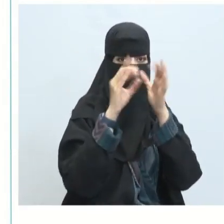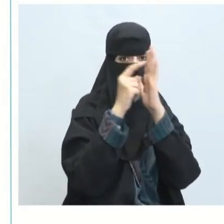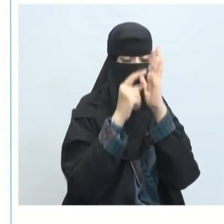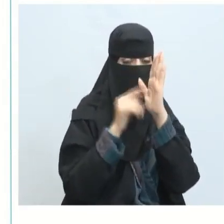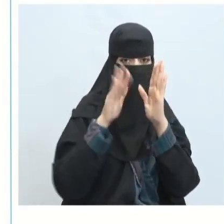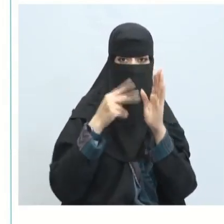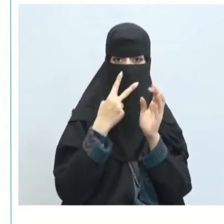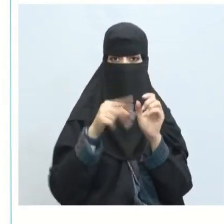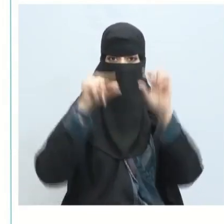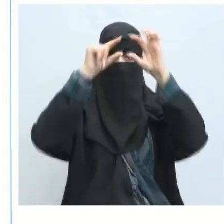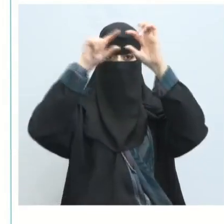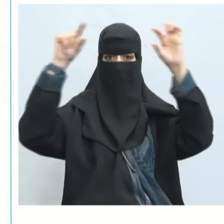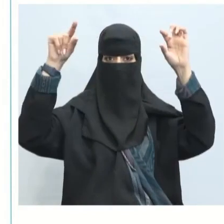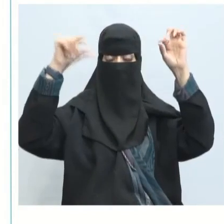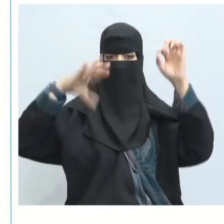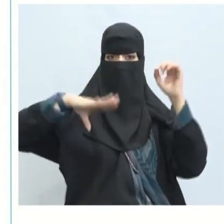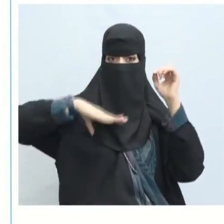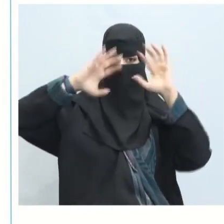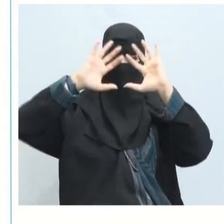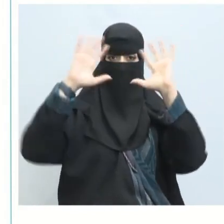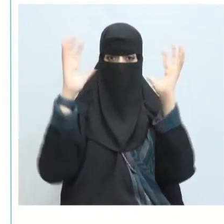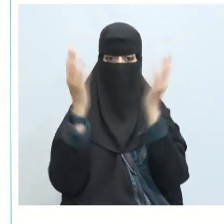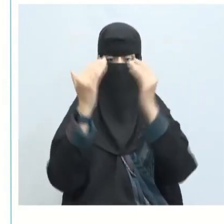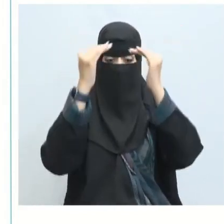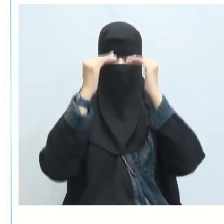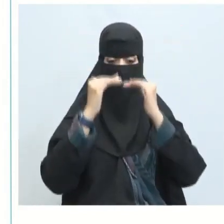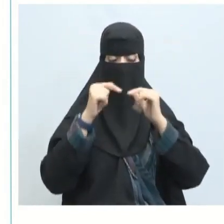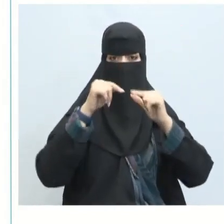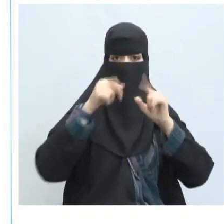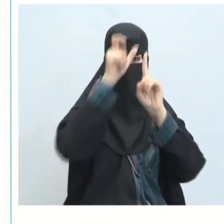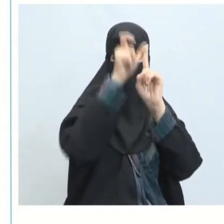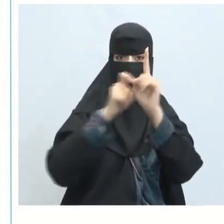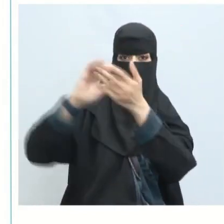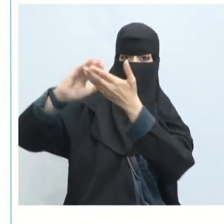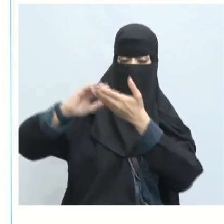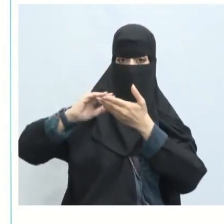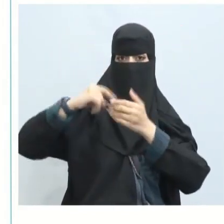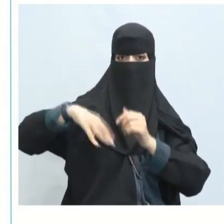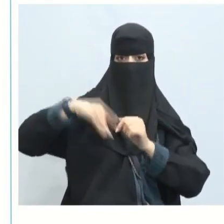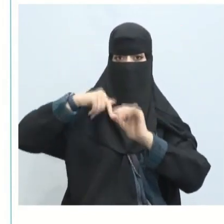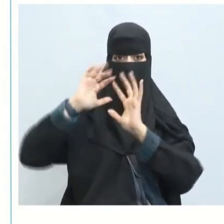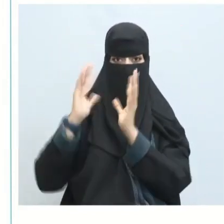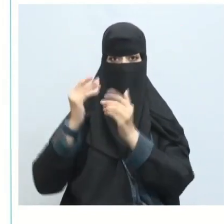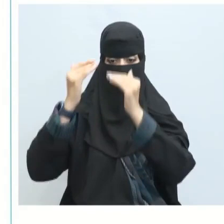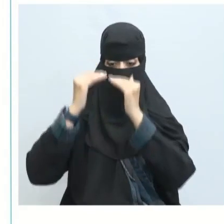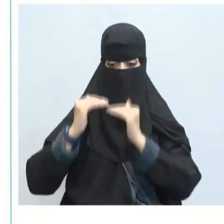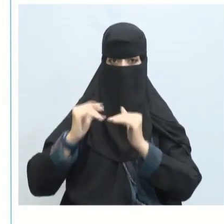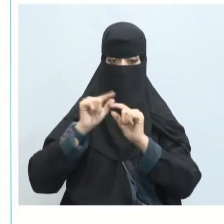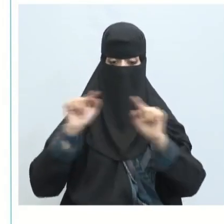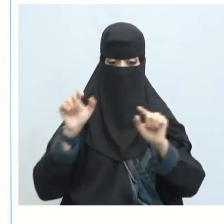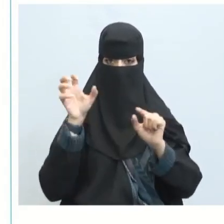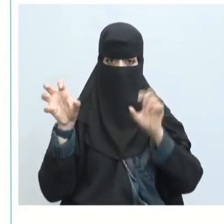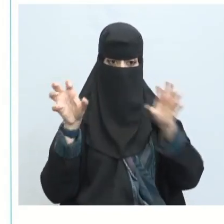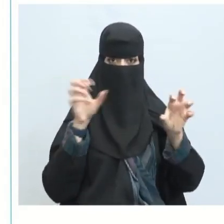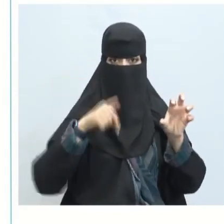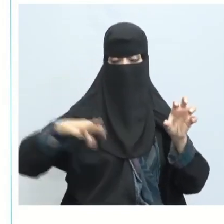حينما نشاهد في الصوره سكرتير مدير عام هو يتبع بالتاكيد لمدير العام وسكرتير الاداره الماليه اذا لها سكرتاريه